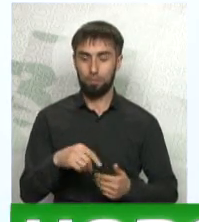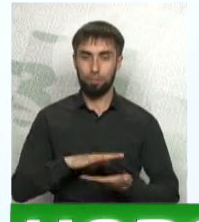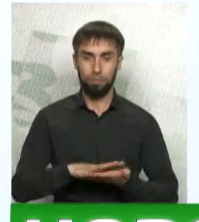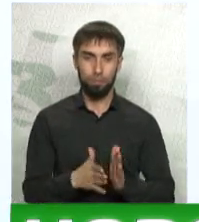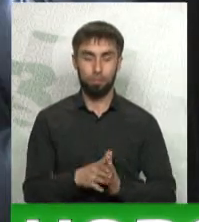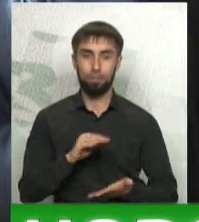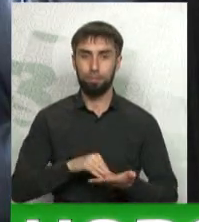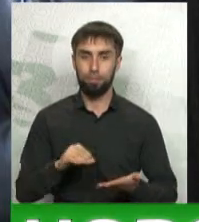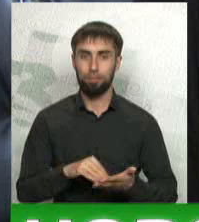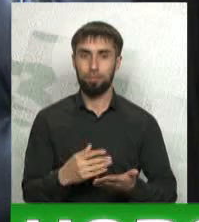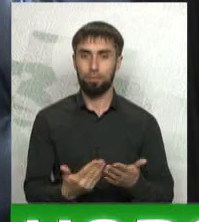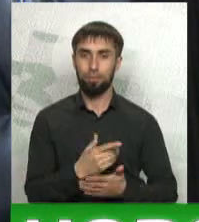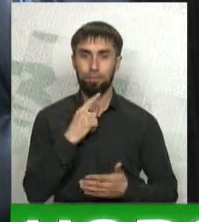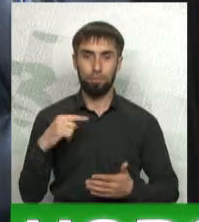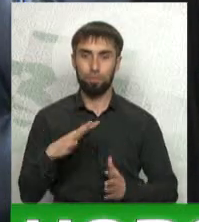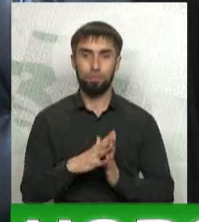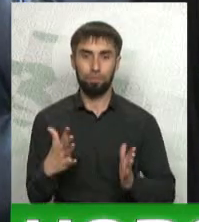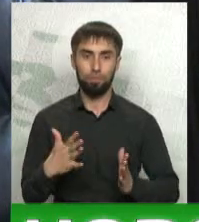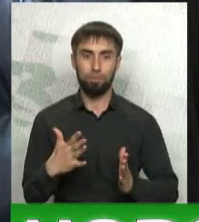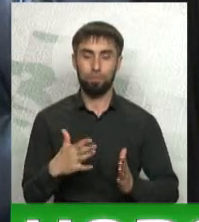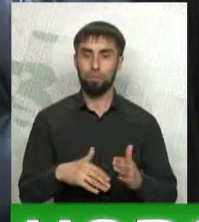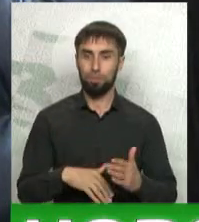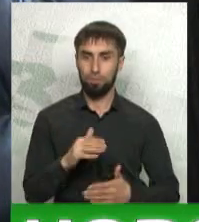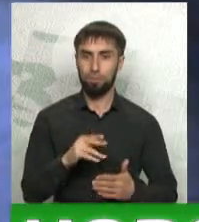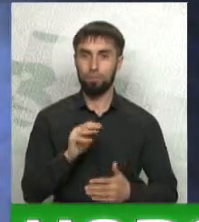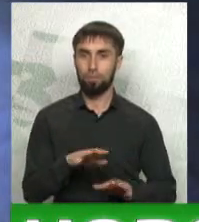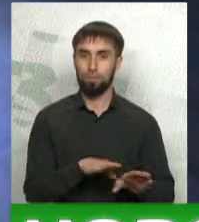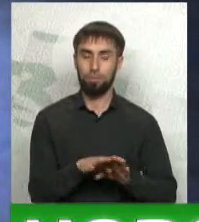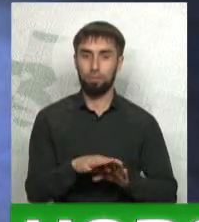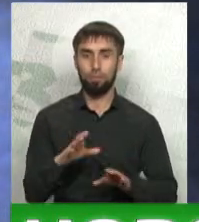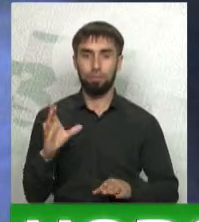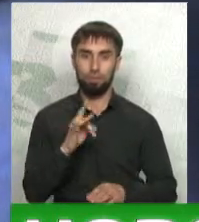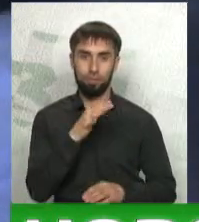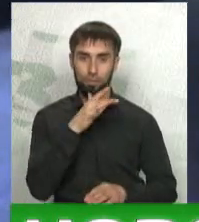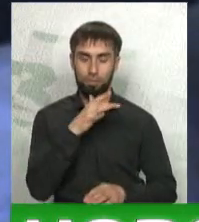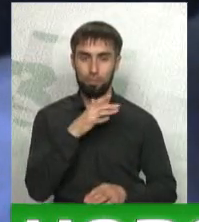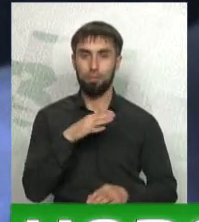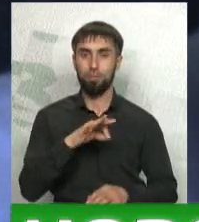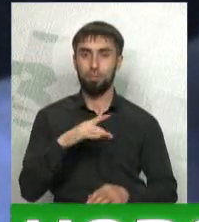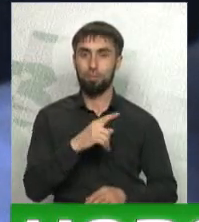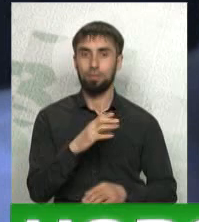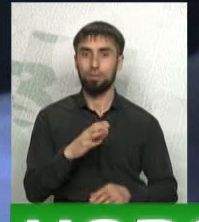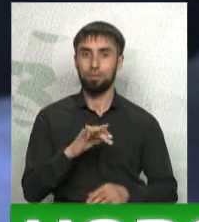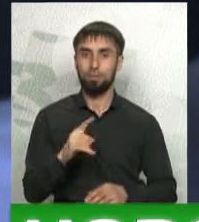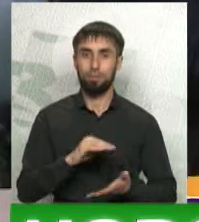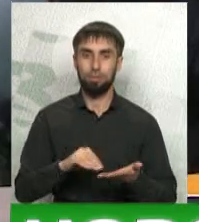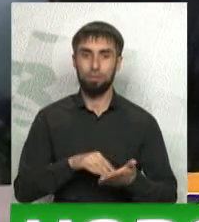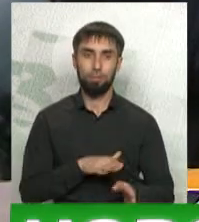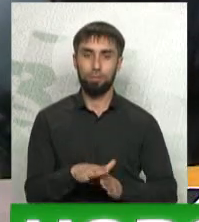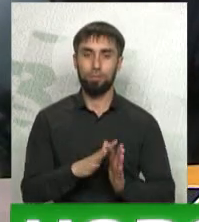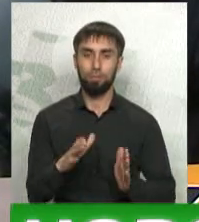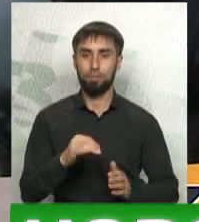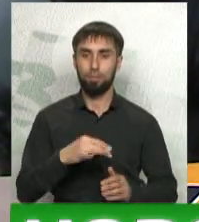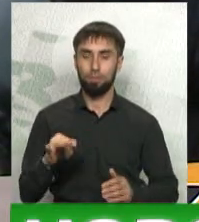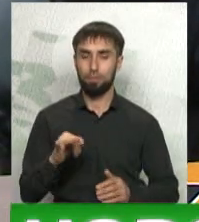писателя в современной россии больше положительного сравнительно с советскими временами тогда союз писателей выполнял большей